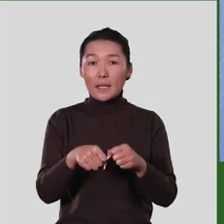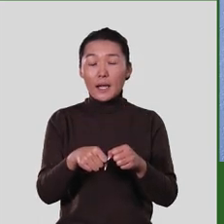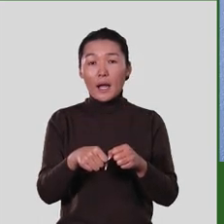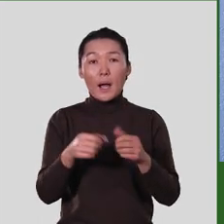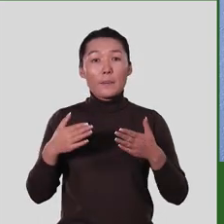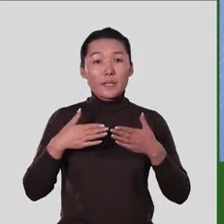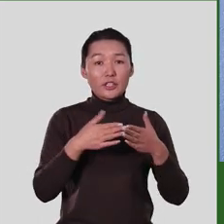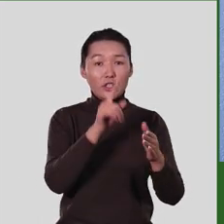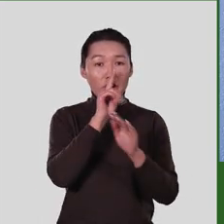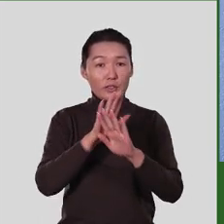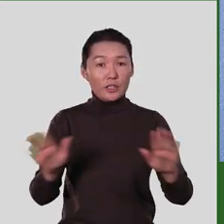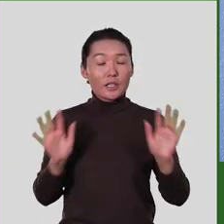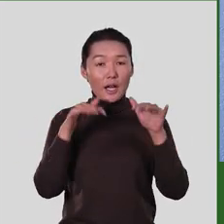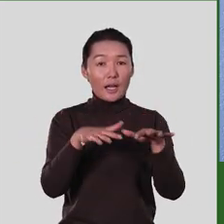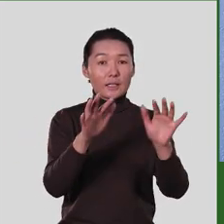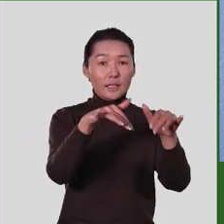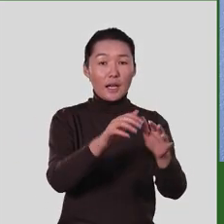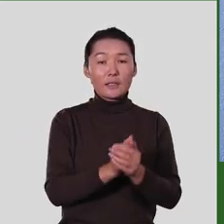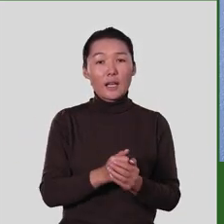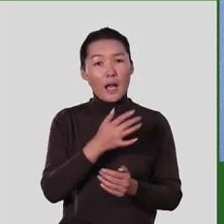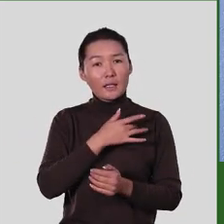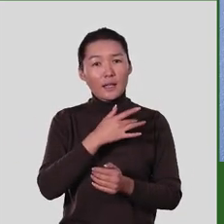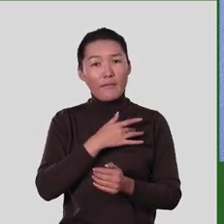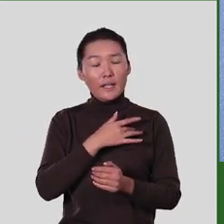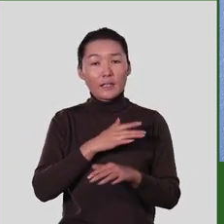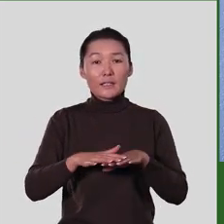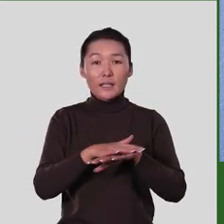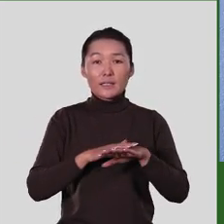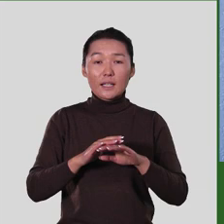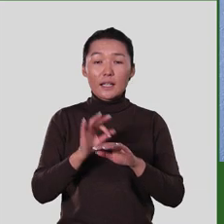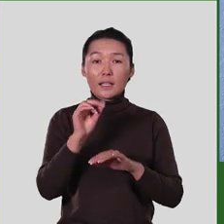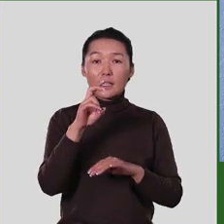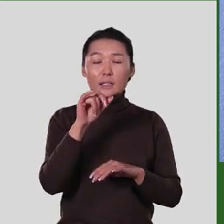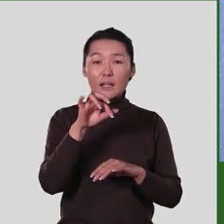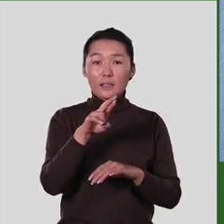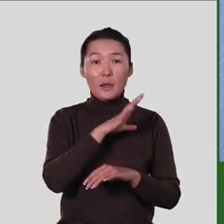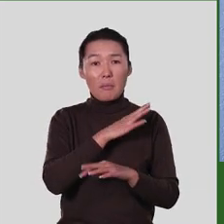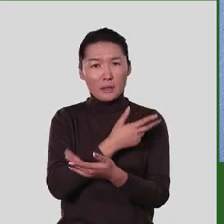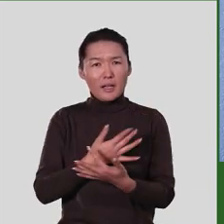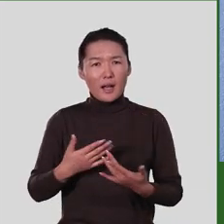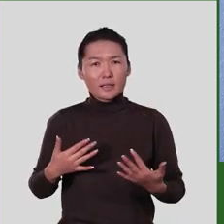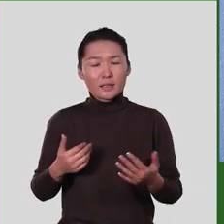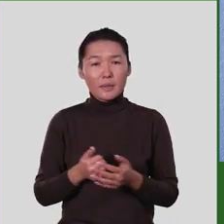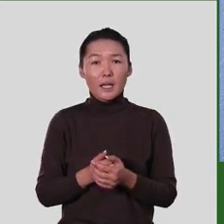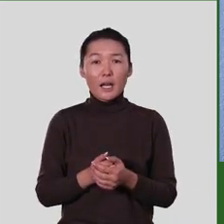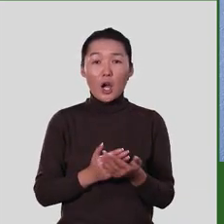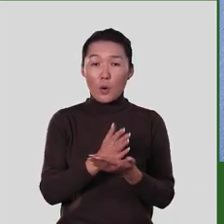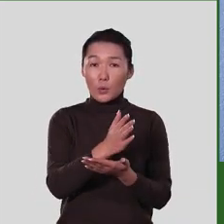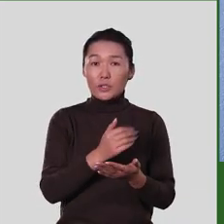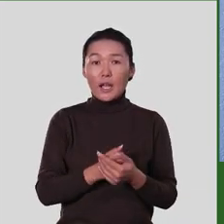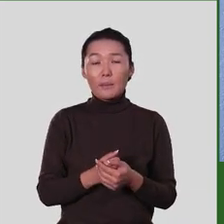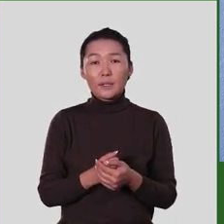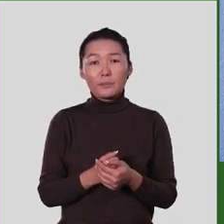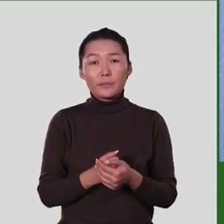океан. Скорее всего, заселение Океании шло разными путями. Именно этим